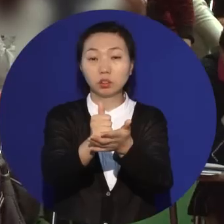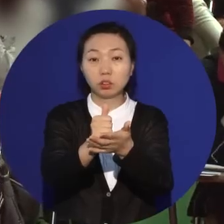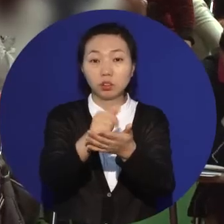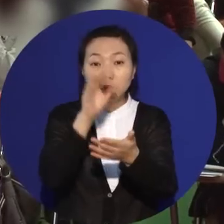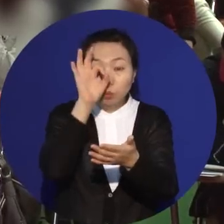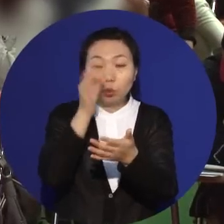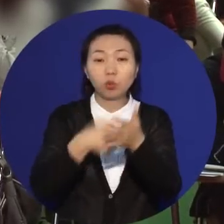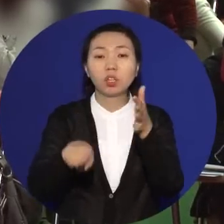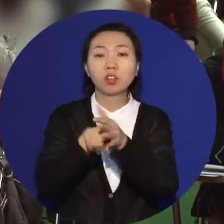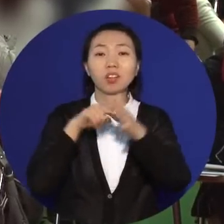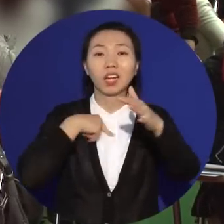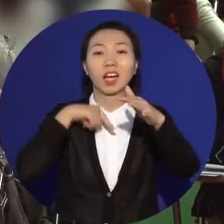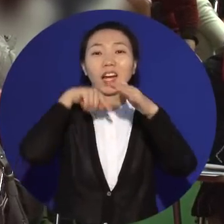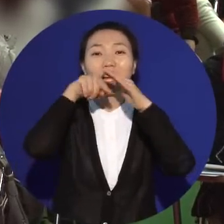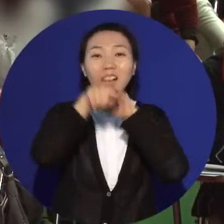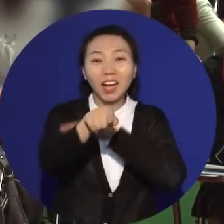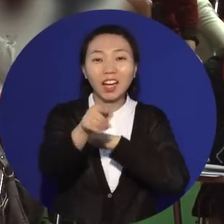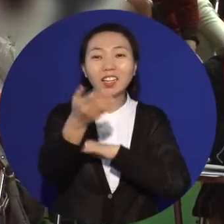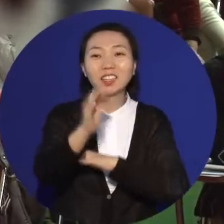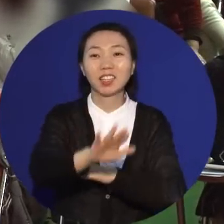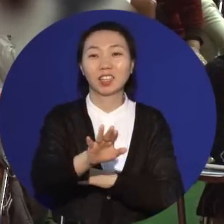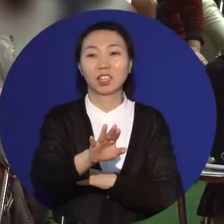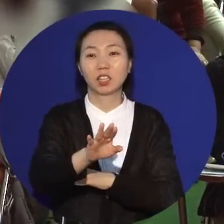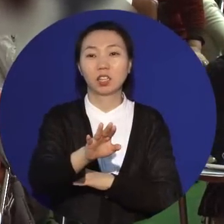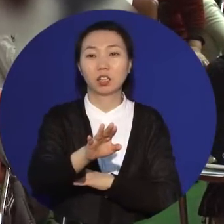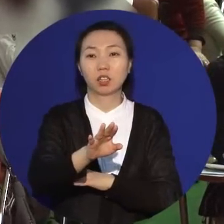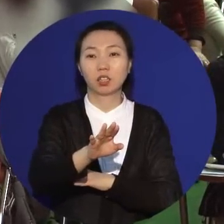네. 그것도 가지 말까요?